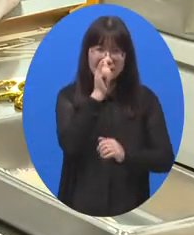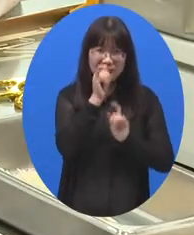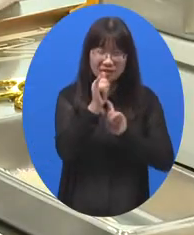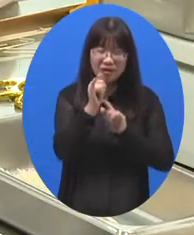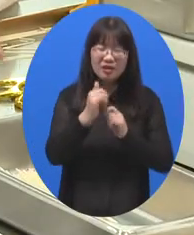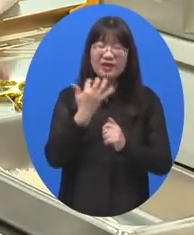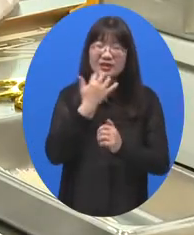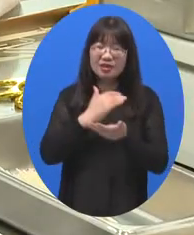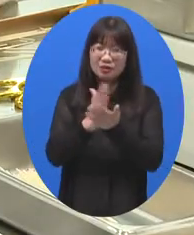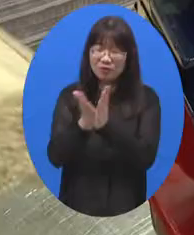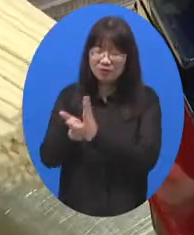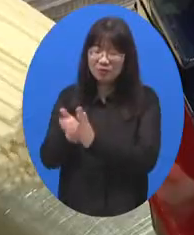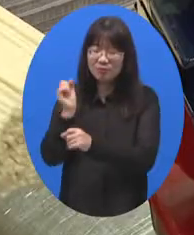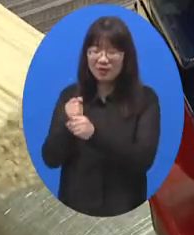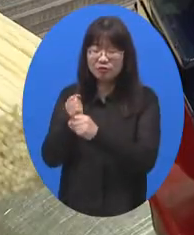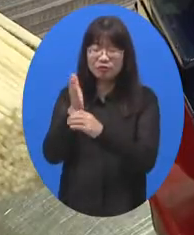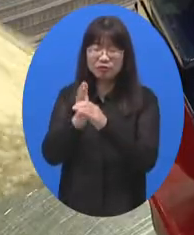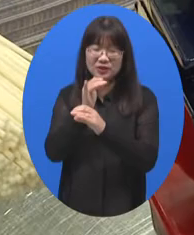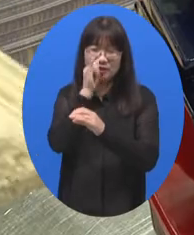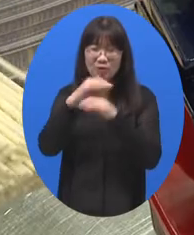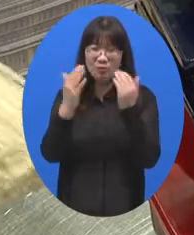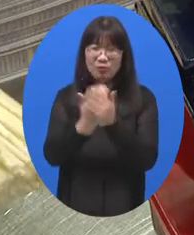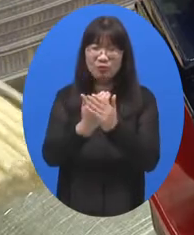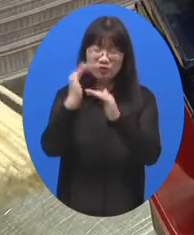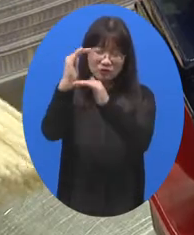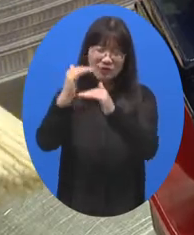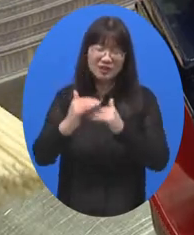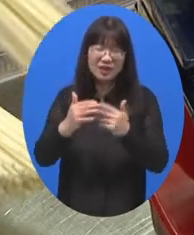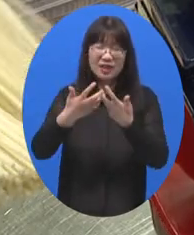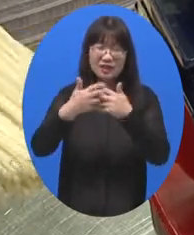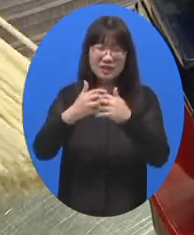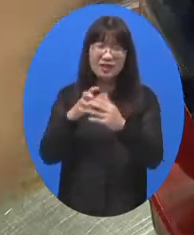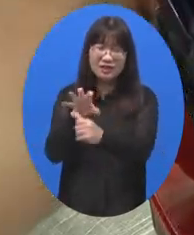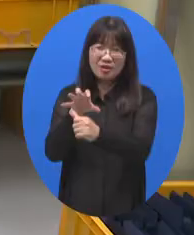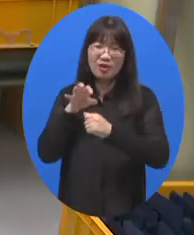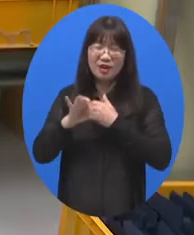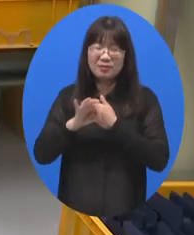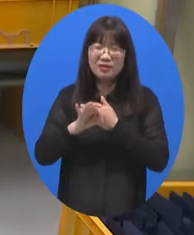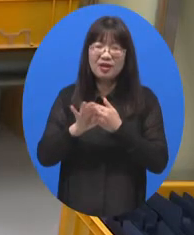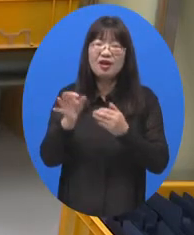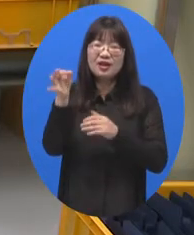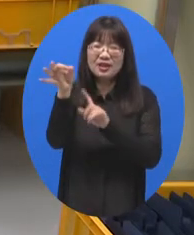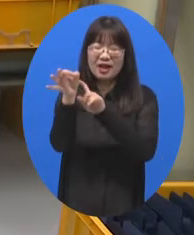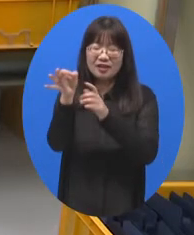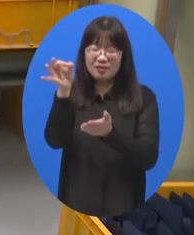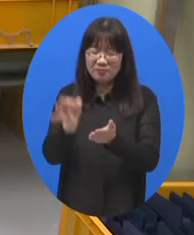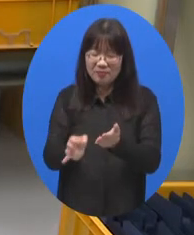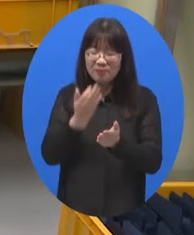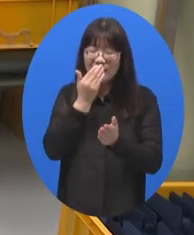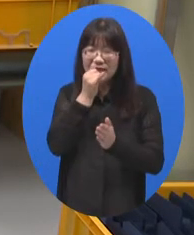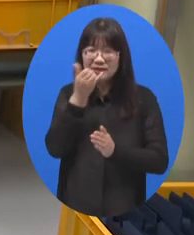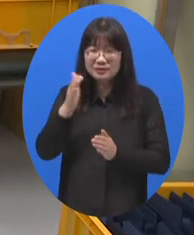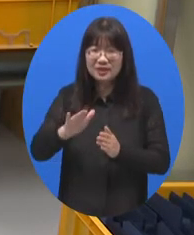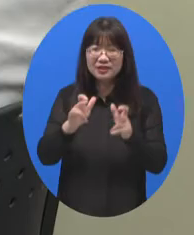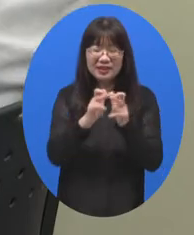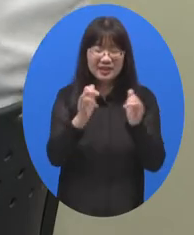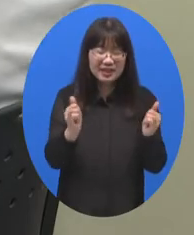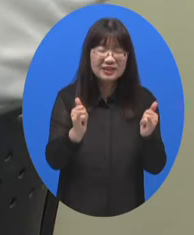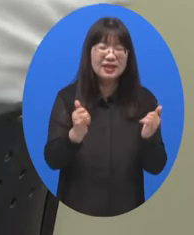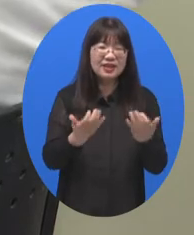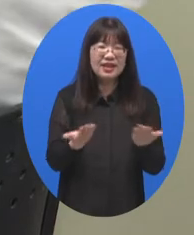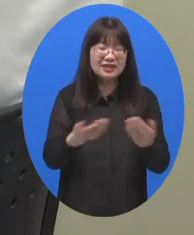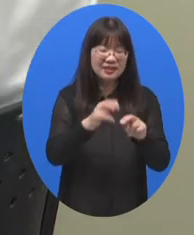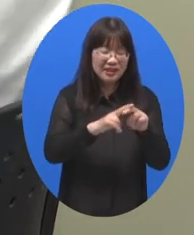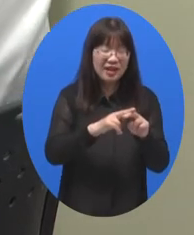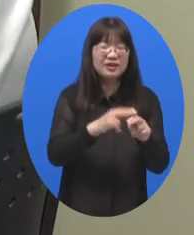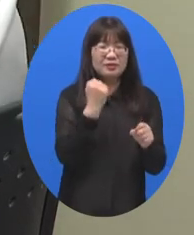만들어냅니다. 모든 과정을 기계로 하면 제품 판매 단가를 더 낮출 수 있지만 이 시설에선 장애인들의 일자리를 위해서